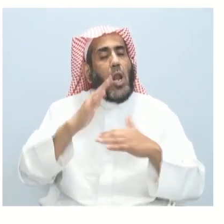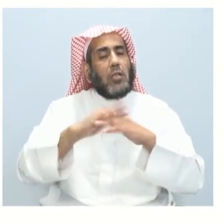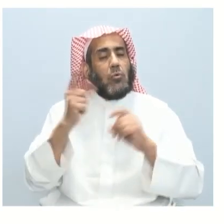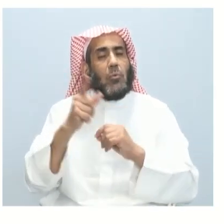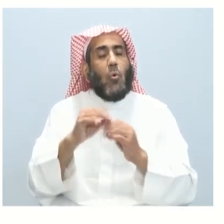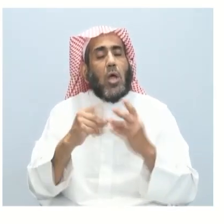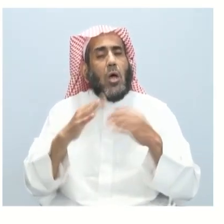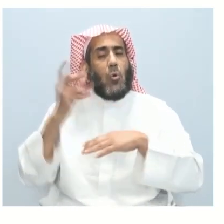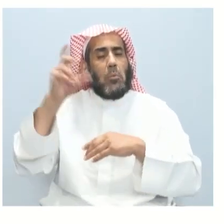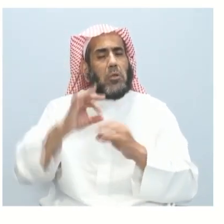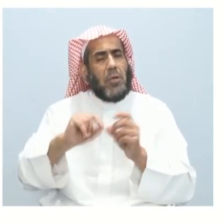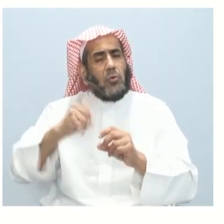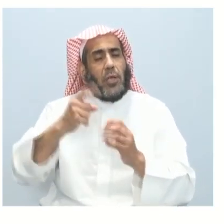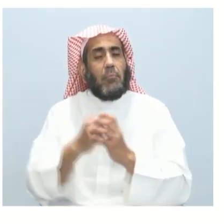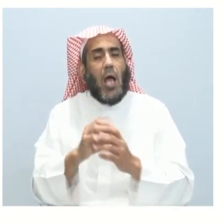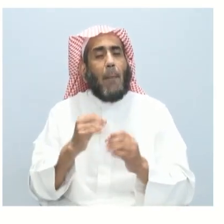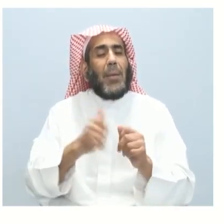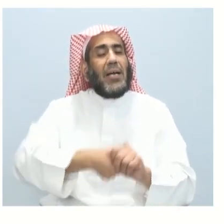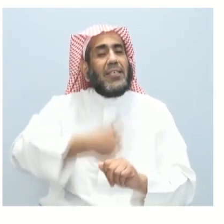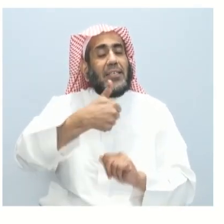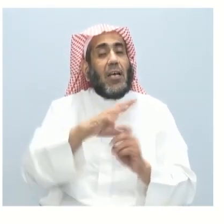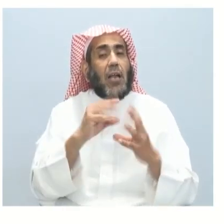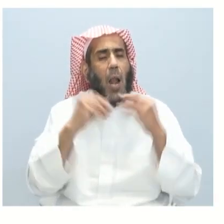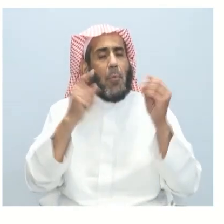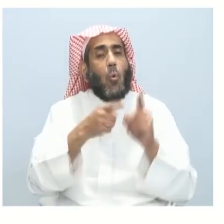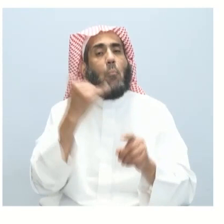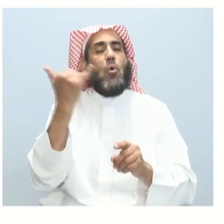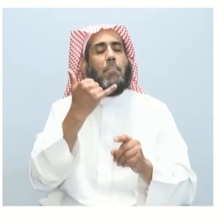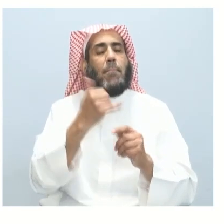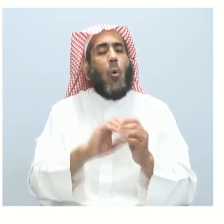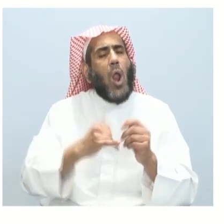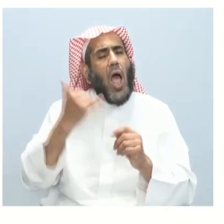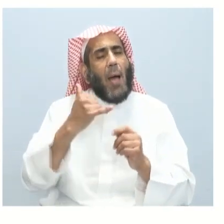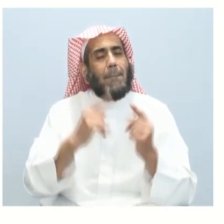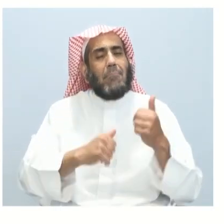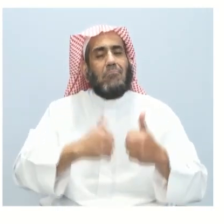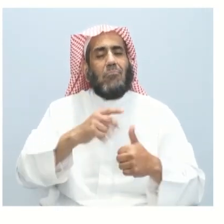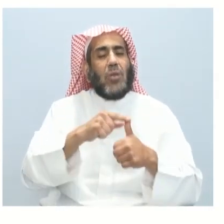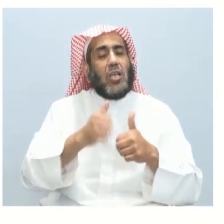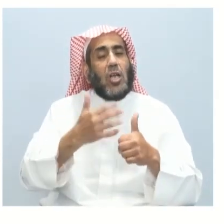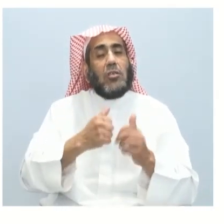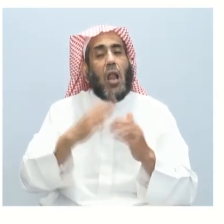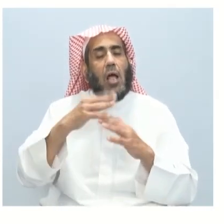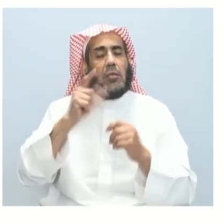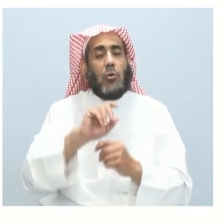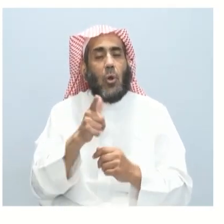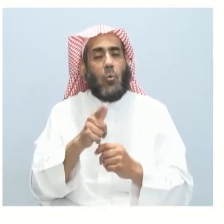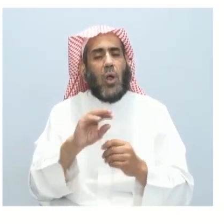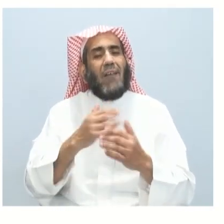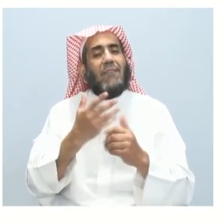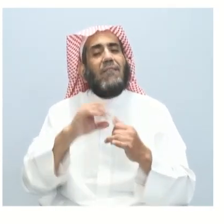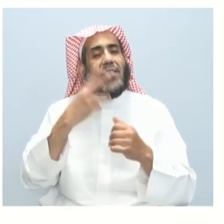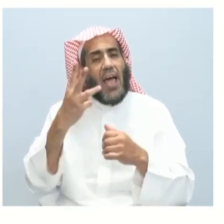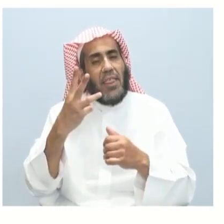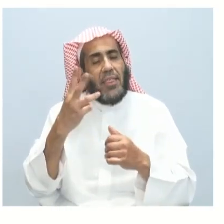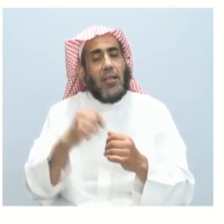وان الادباء قد تميزوا عن غيرهم اما انصار المعنى فيرون انه العنصر المهم انه هو الاهم وهو الذي من اجله انشا الاديب ونحن نقول ان هناك فريق ثالث